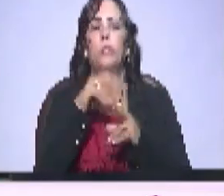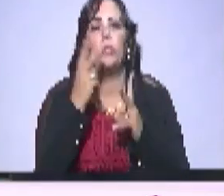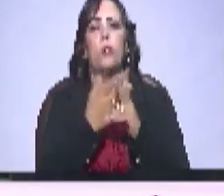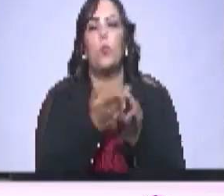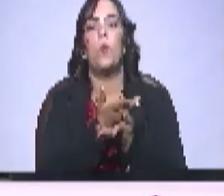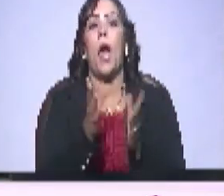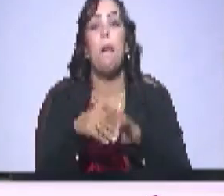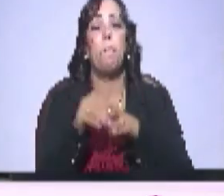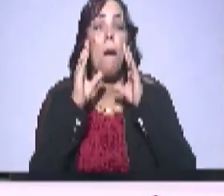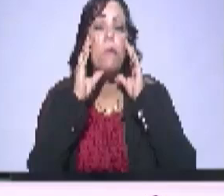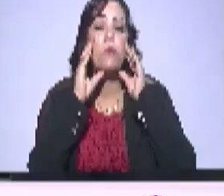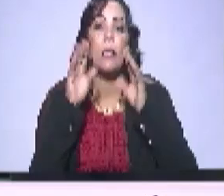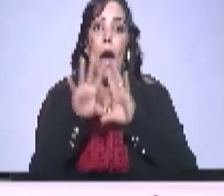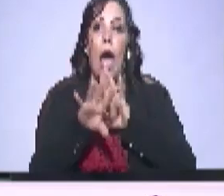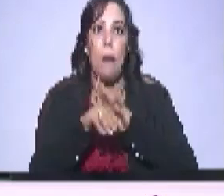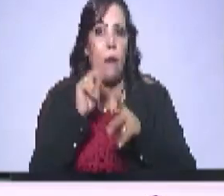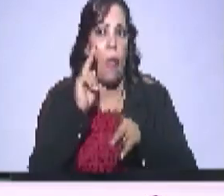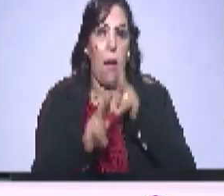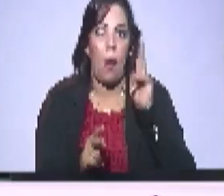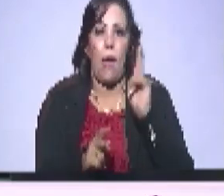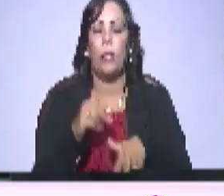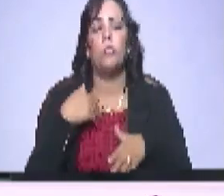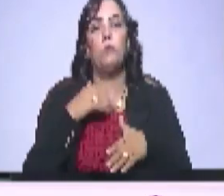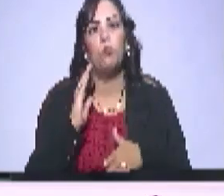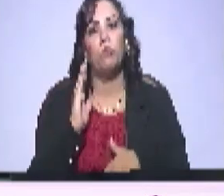احنا بنعمل حاجات ممكن تكون